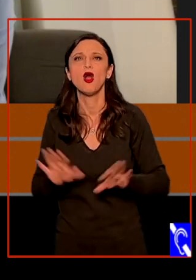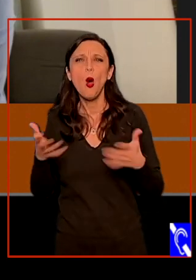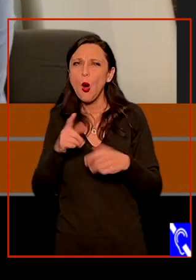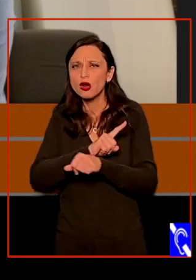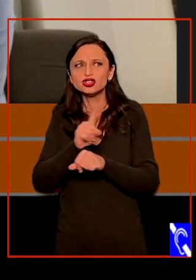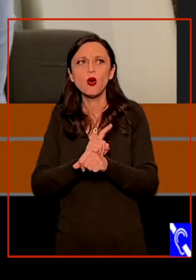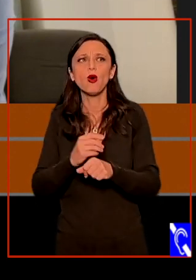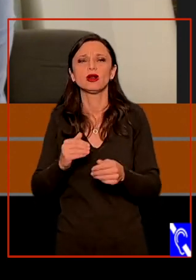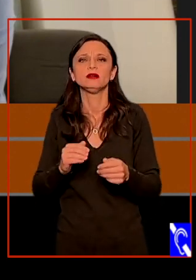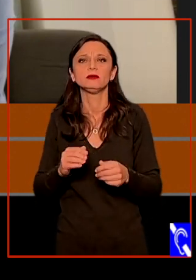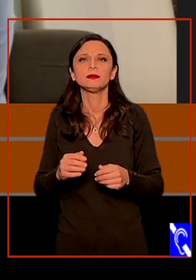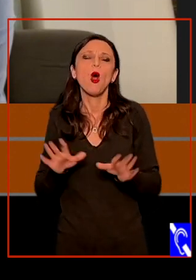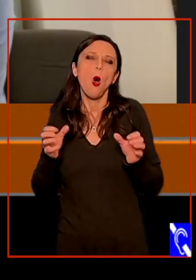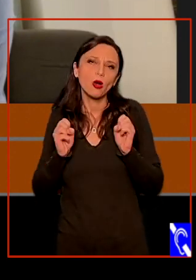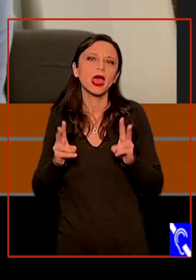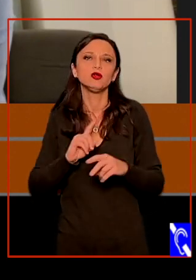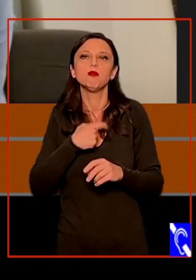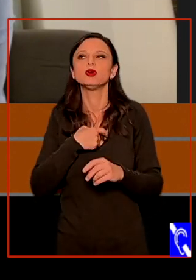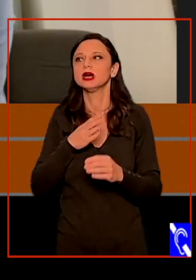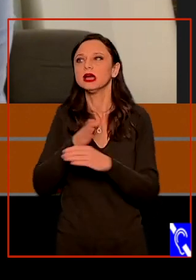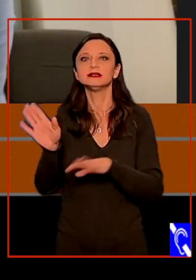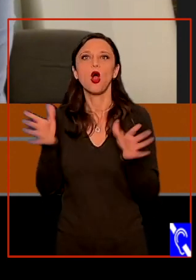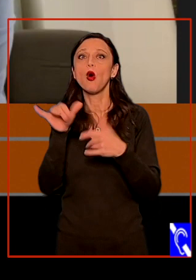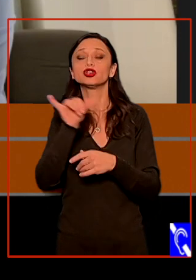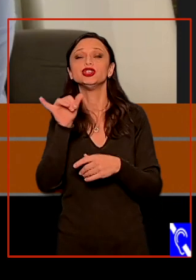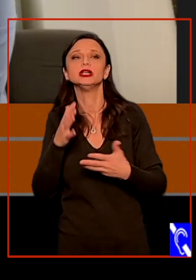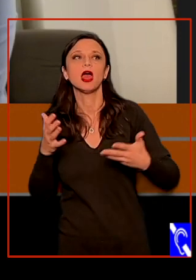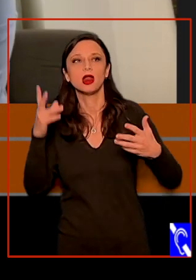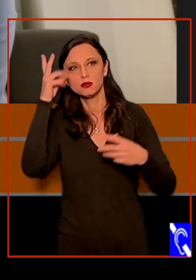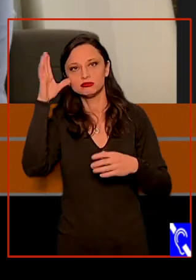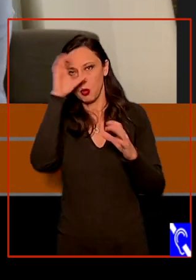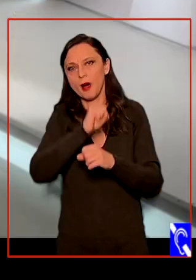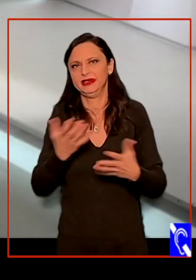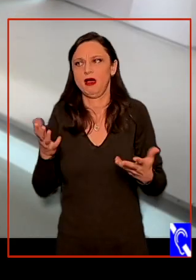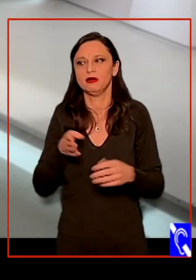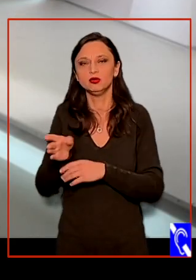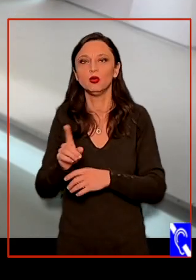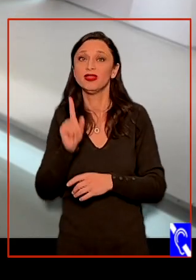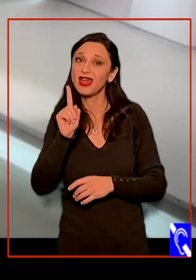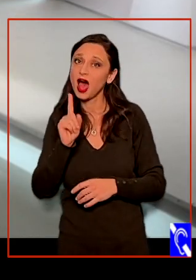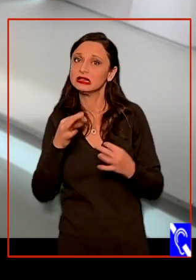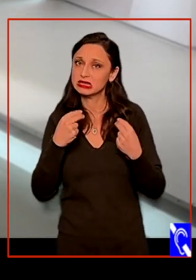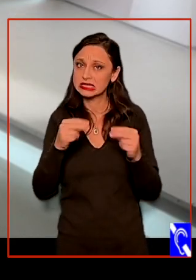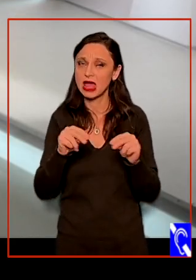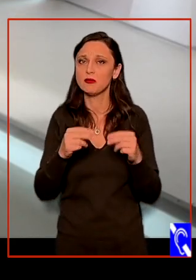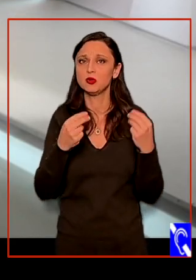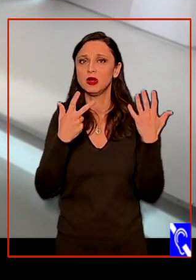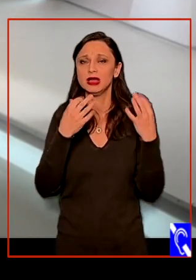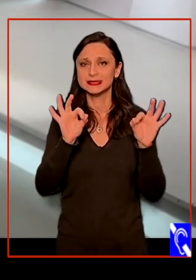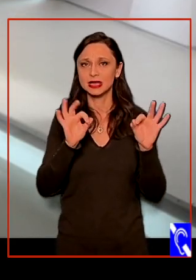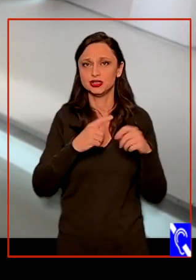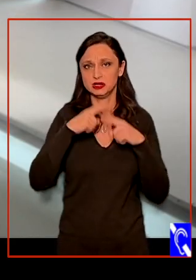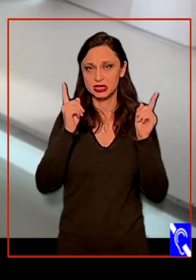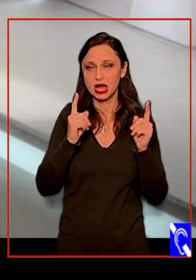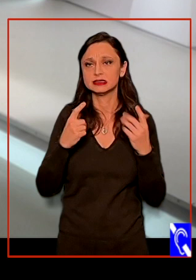la orice oră aproape din public. Ok, nu poți să ieși la 12 noaptea că dorm oamenii ăia și deranjezi. Dar între 10 dimineața și 7